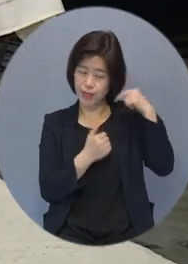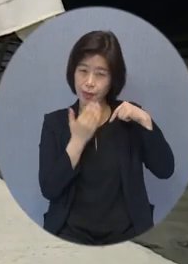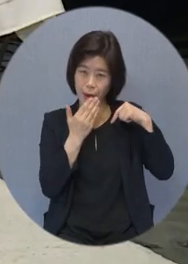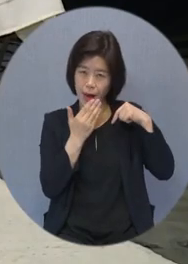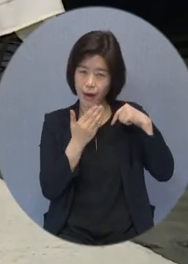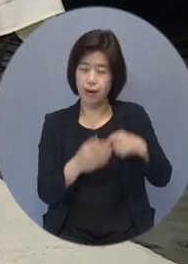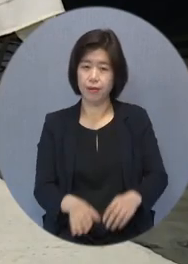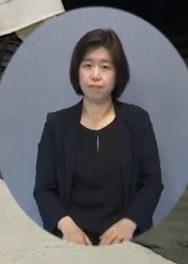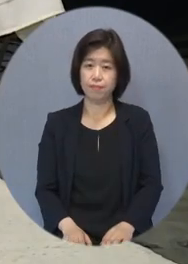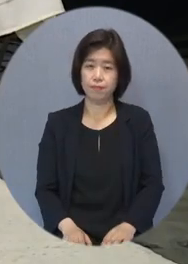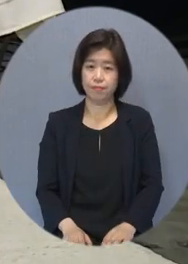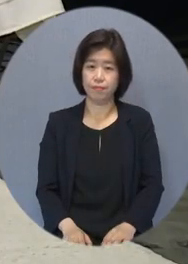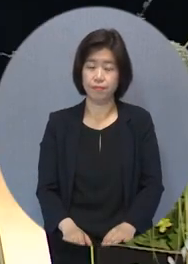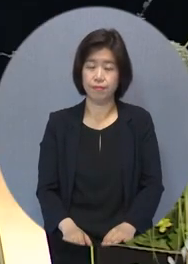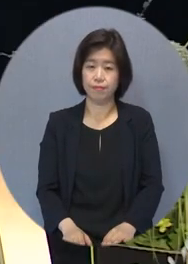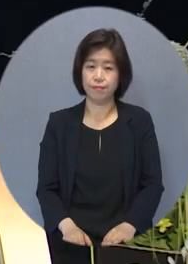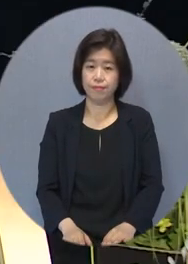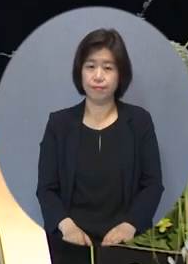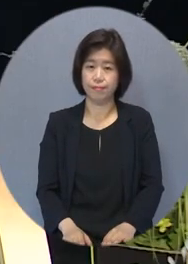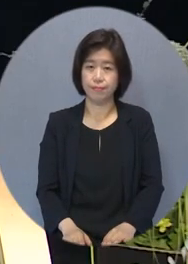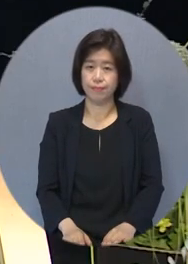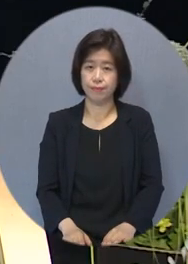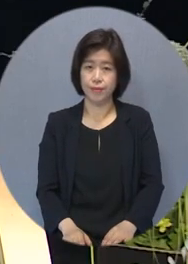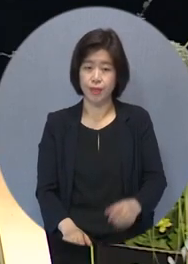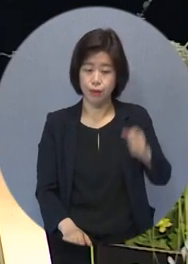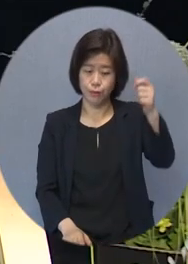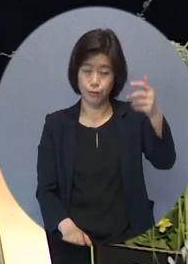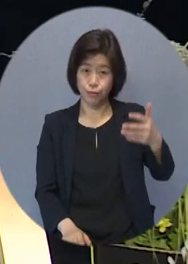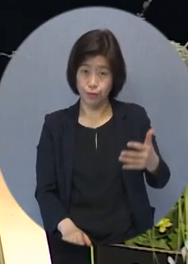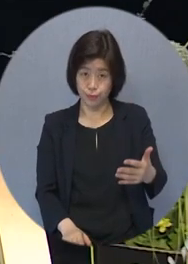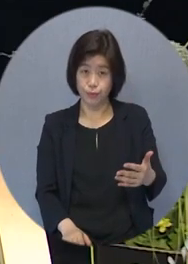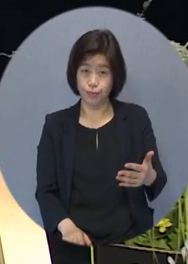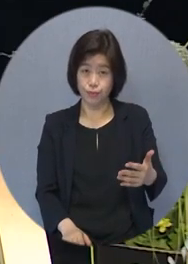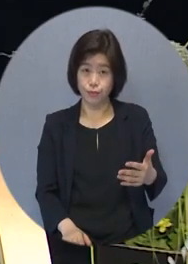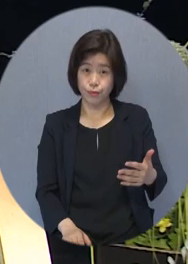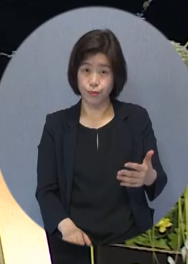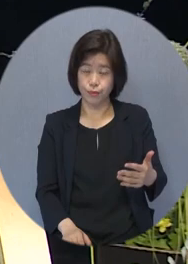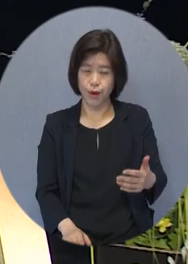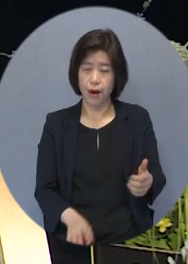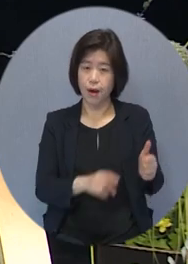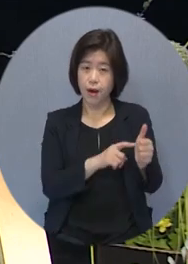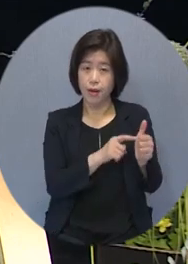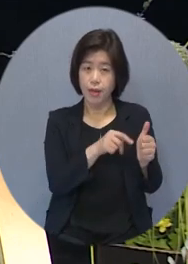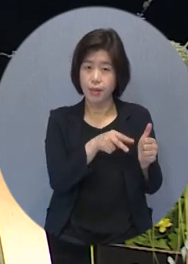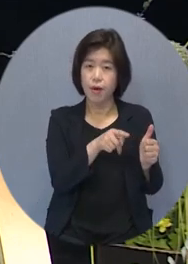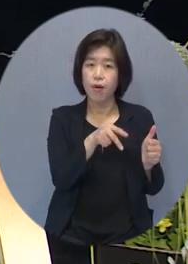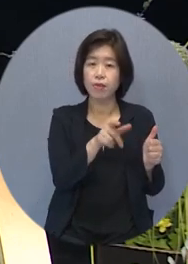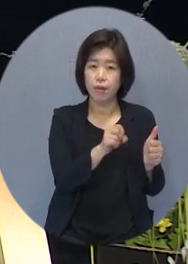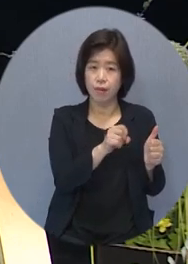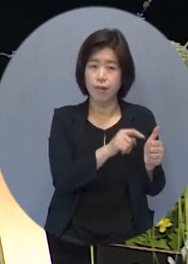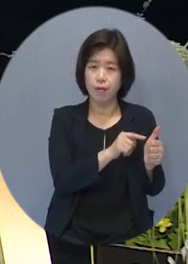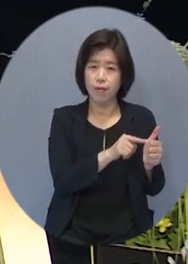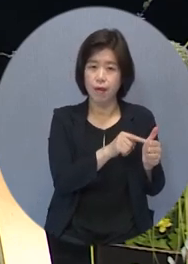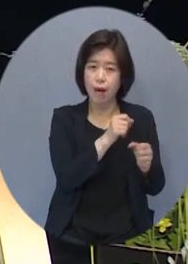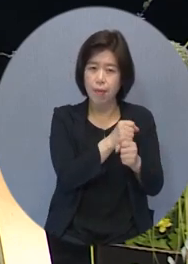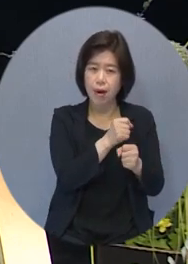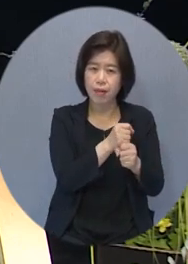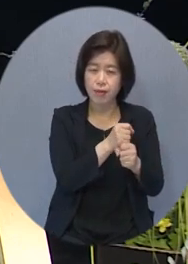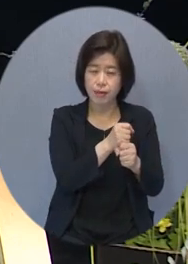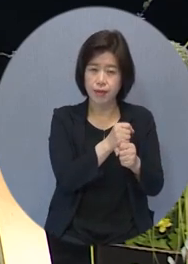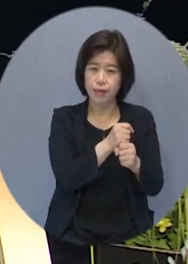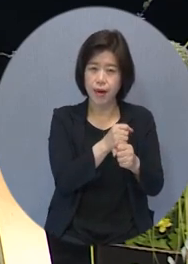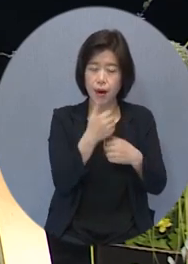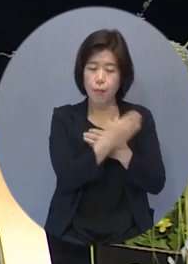시인은 이 5단계를 통해 서정이 만든 체온을 넘겨주는 방식이 사랑이라고 명명하면서